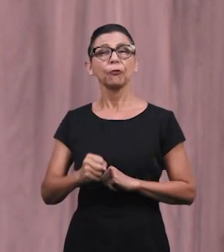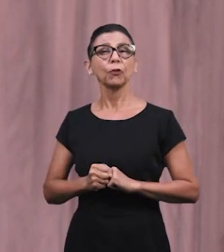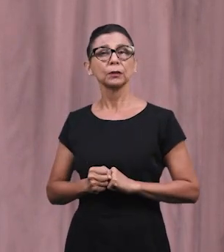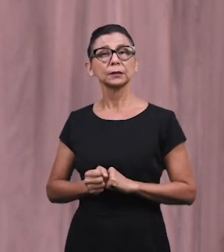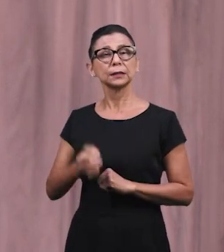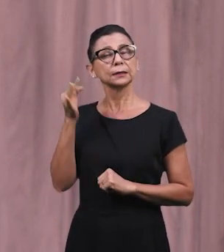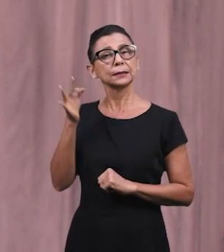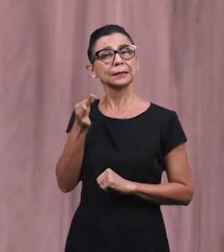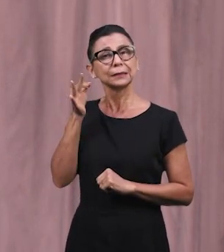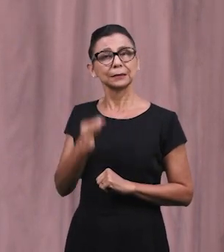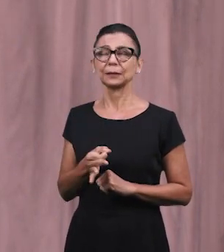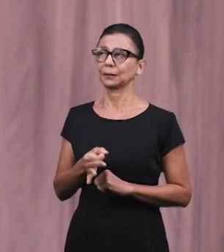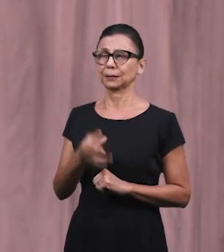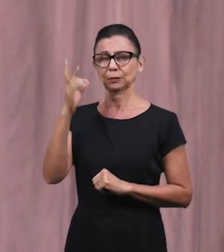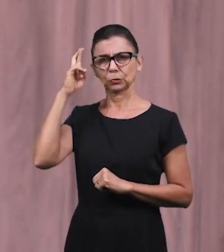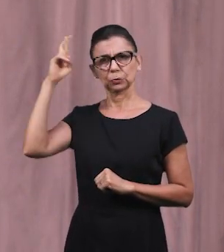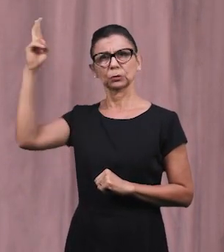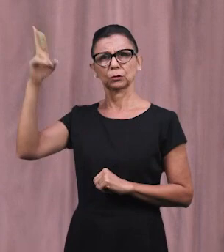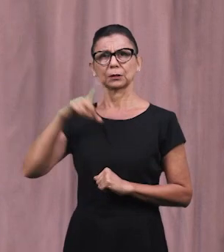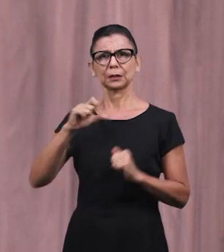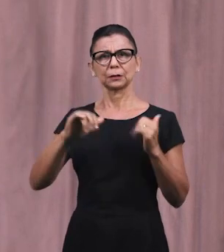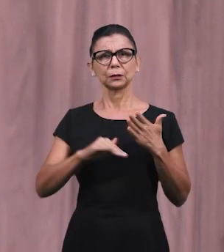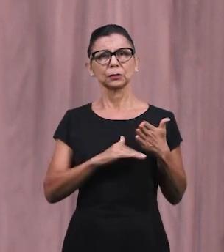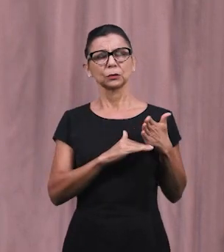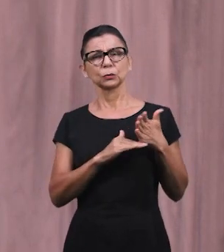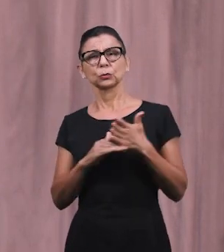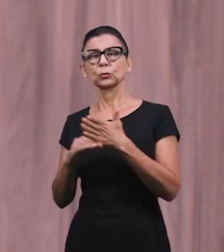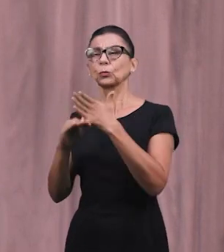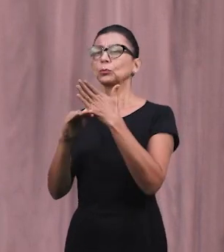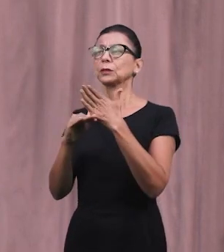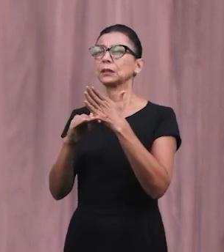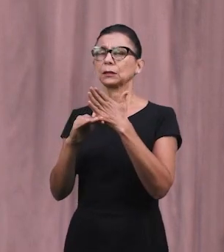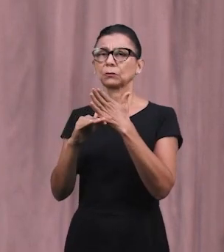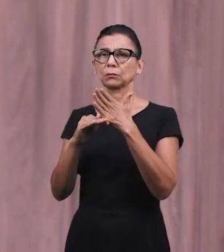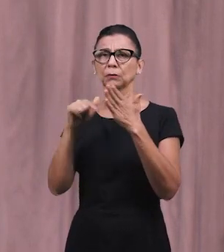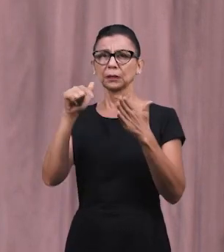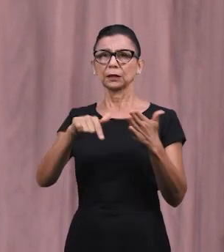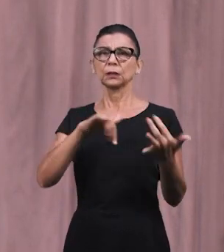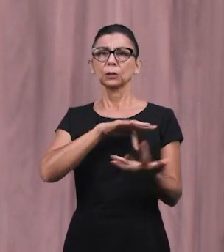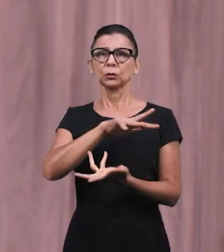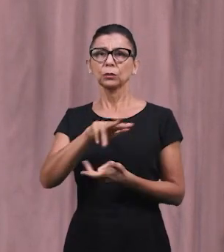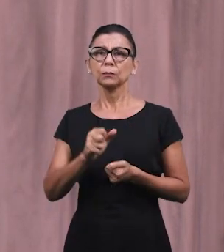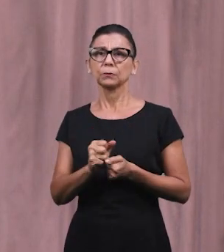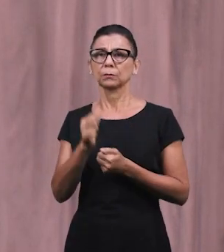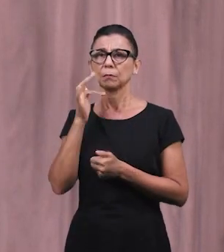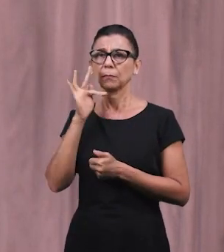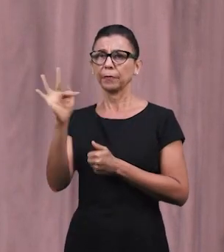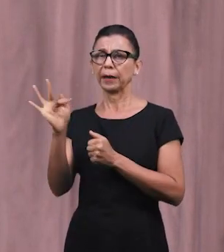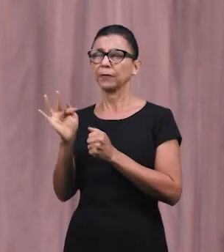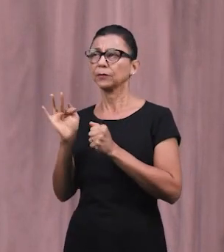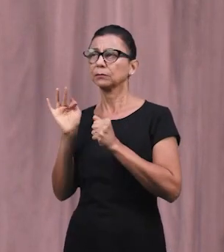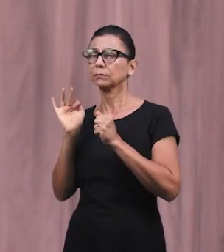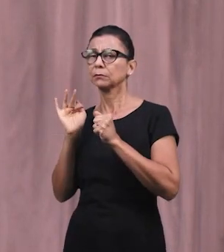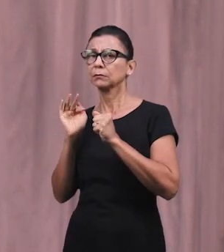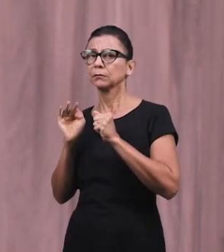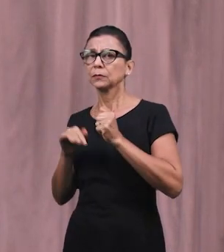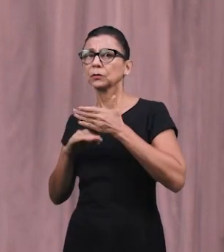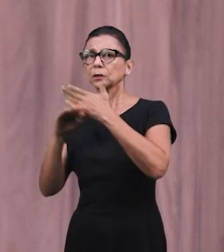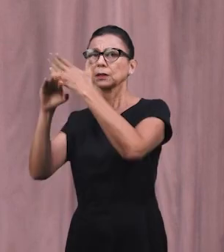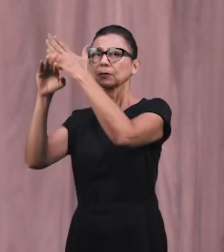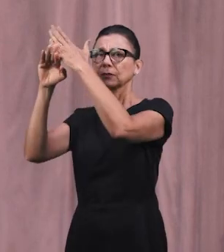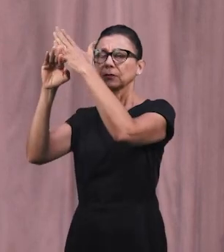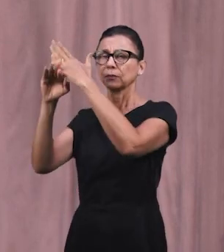и уверенность, что Ты ведешь нас в небесный дом. Вскоре мы будем с Тобой в вечности. Мы славим